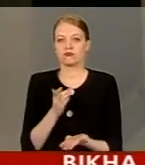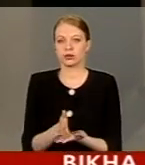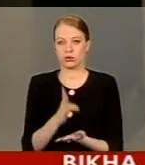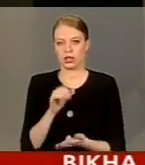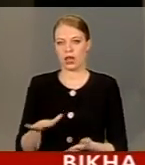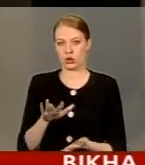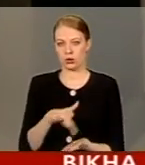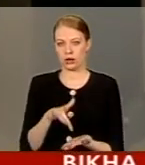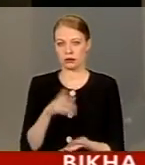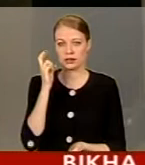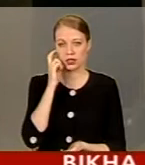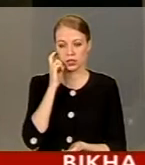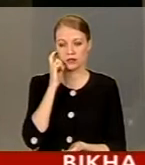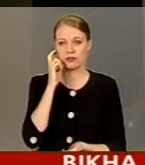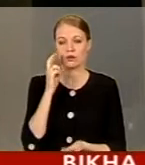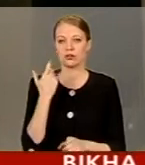на території міста Києва